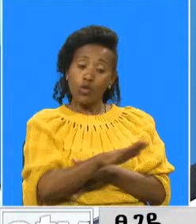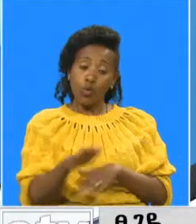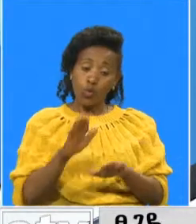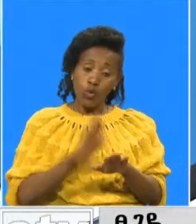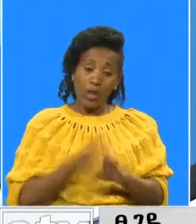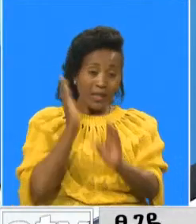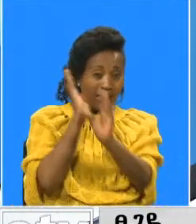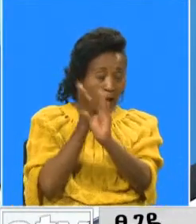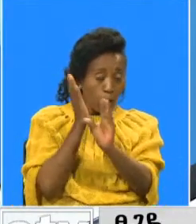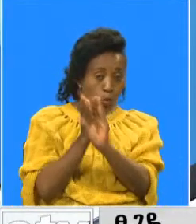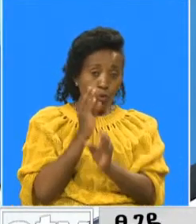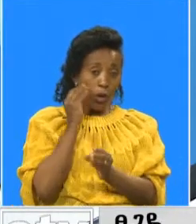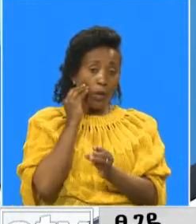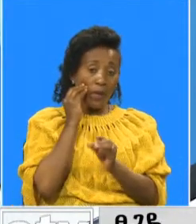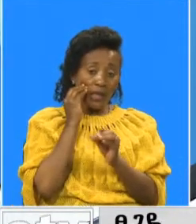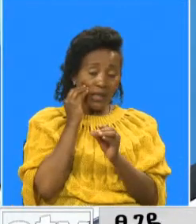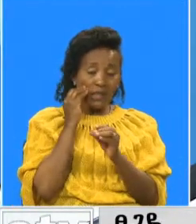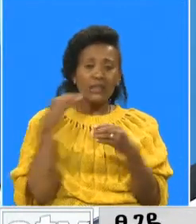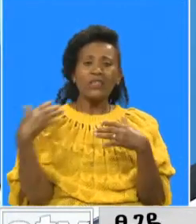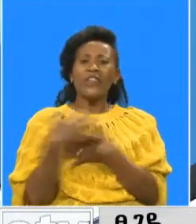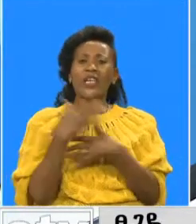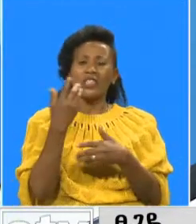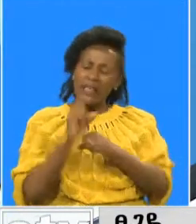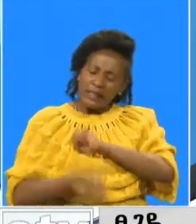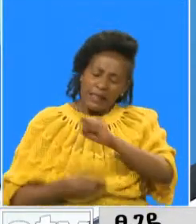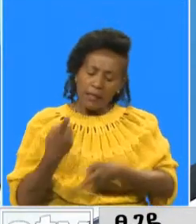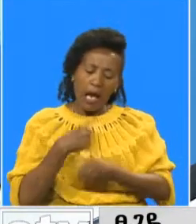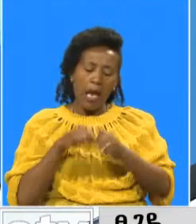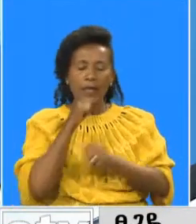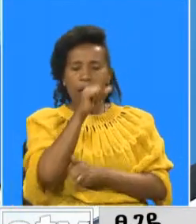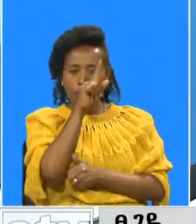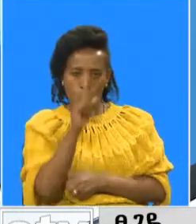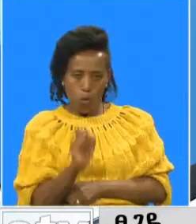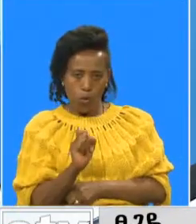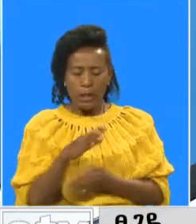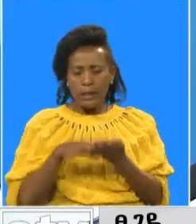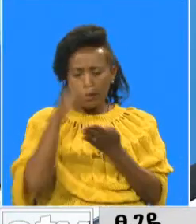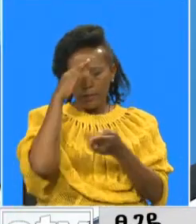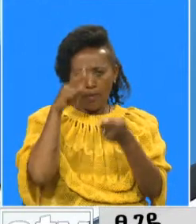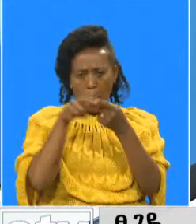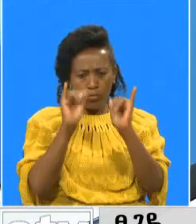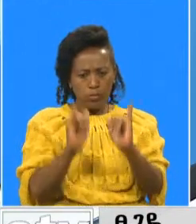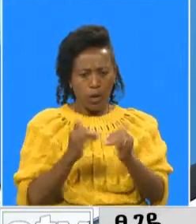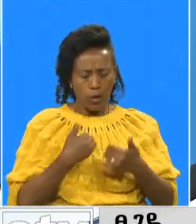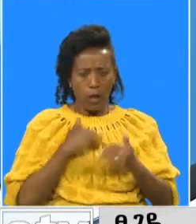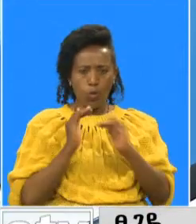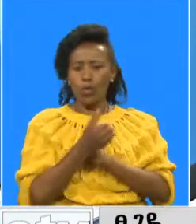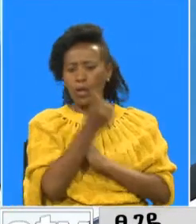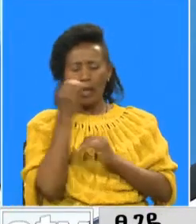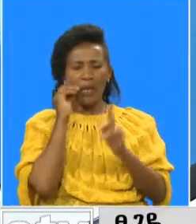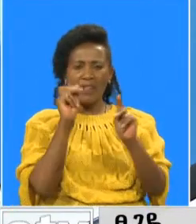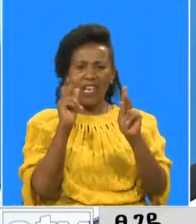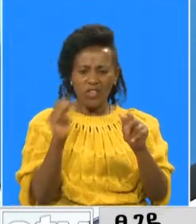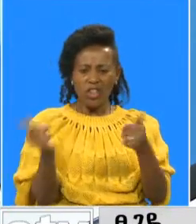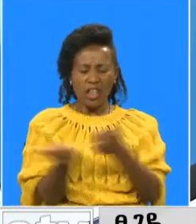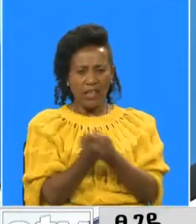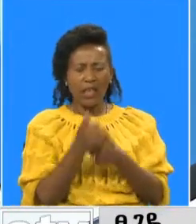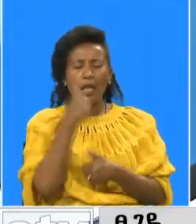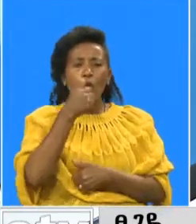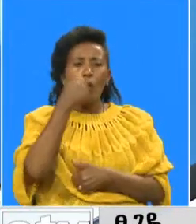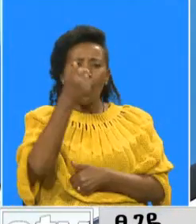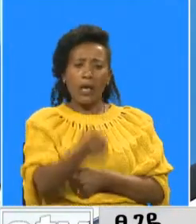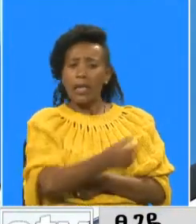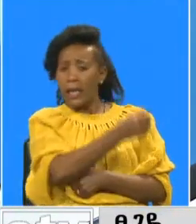ላይ ሳይኮሎጂካሊ ቤት ስትረስ አመጣም ወይ ጭንቀት አመጣባቸውም ወይ? ትምህርት ማቆሙ እንዳለ ሆኖ ሌሎቹ ቤት ቴሌቪዥን ይከታተላሉ